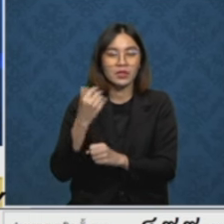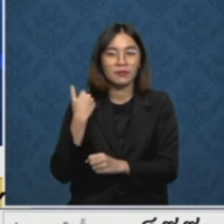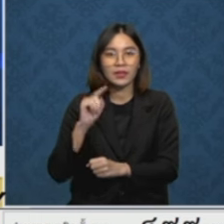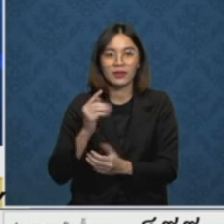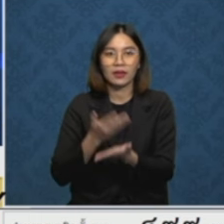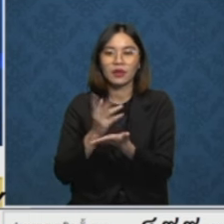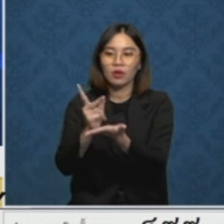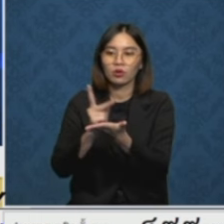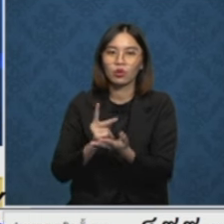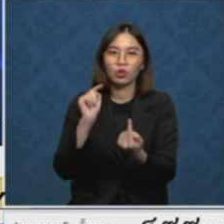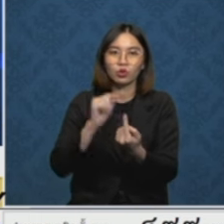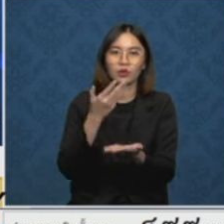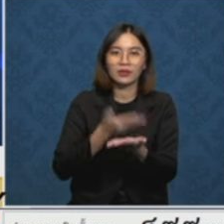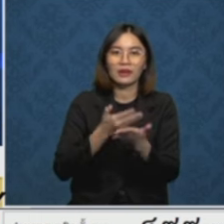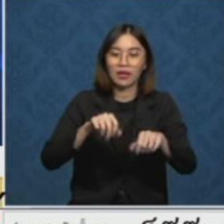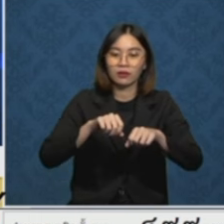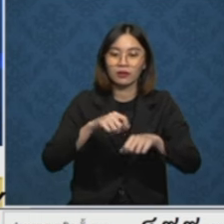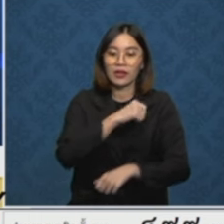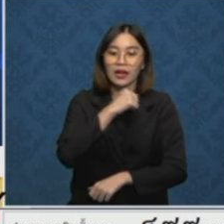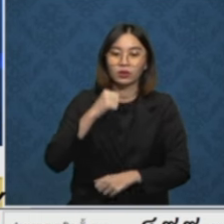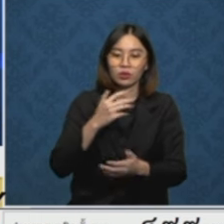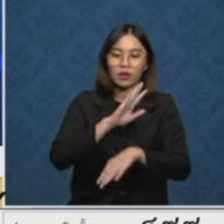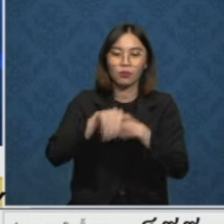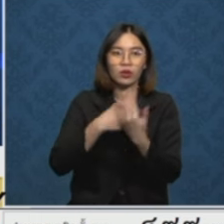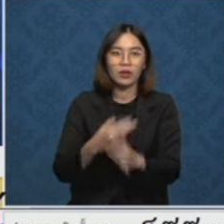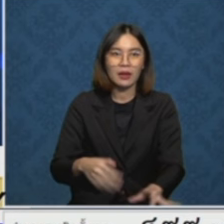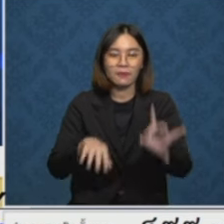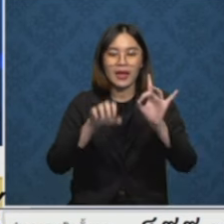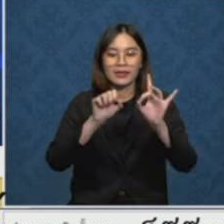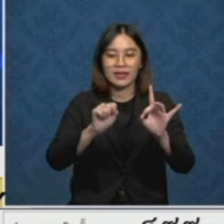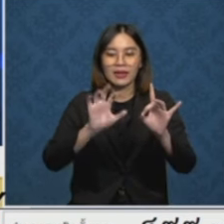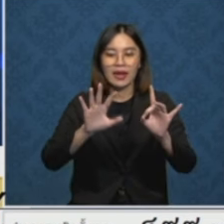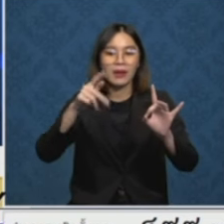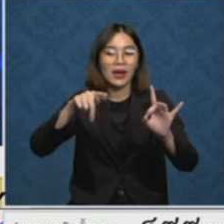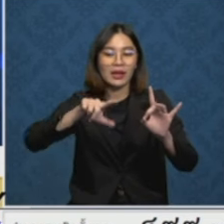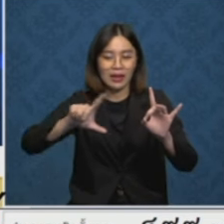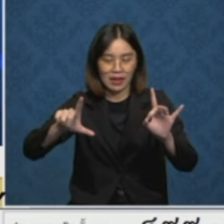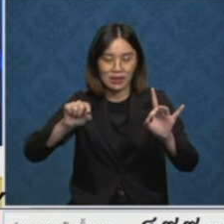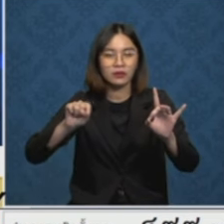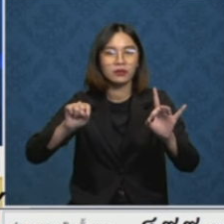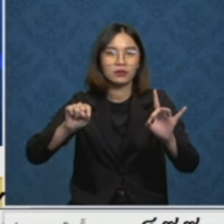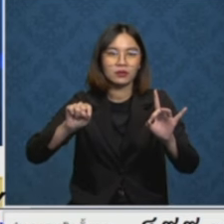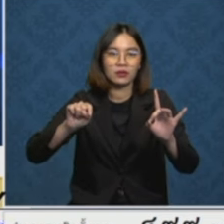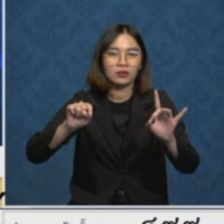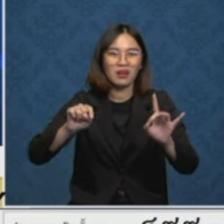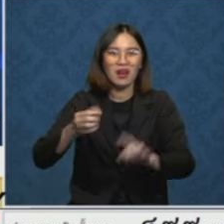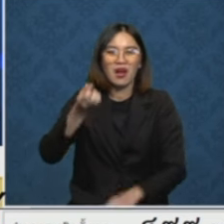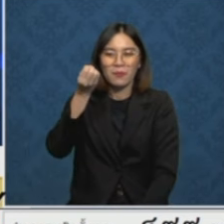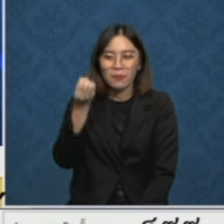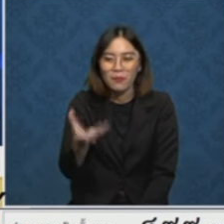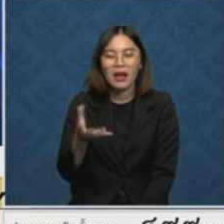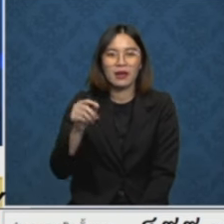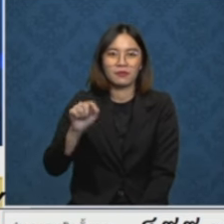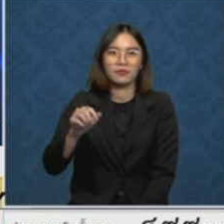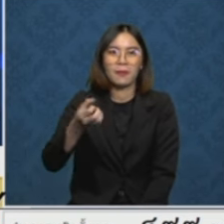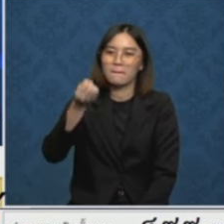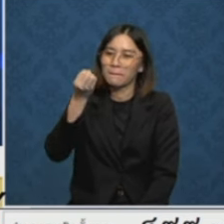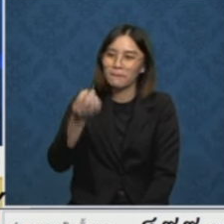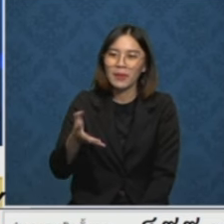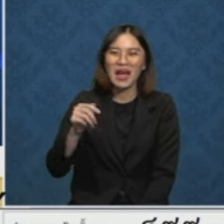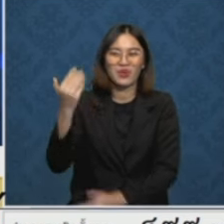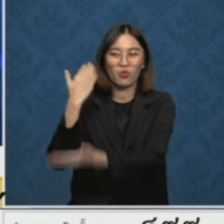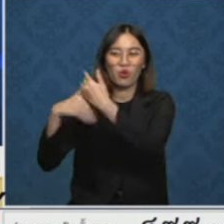กู้เพื่อชดเชยขาดดุลทั้งสิ้น 850,000 ล้านก็ยังสูงเป็นอันดับเป็นประวัติ